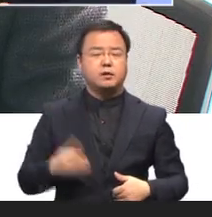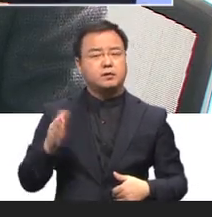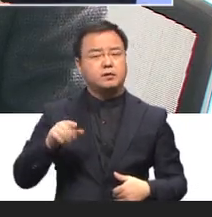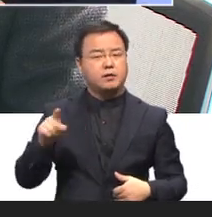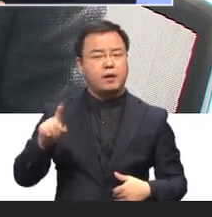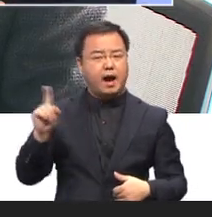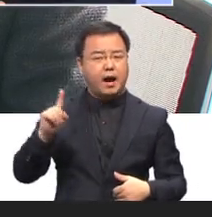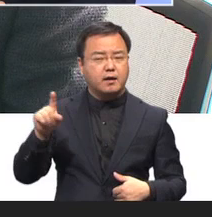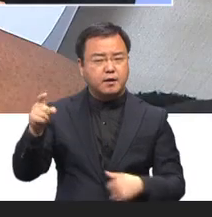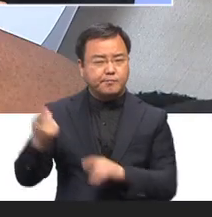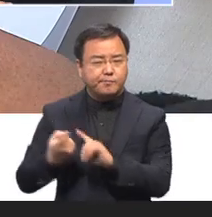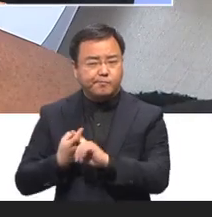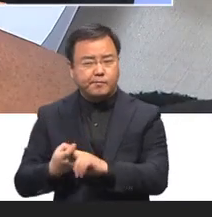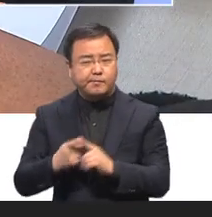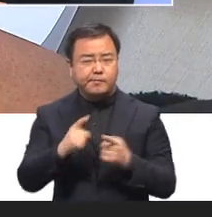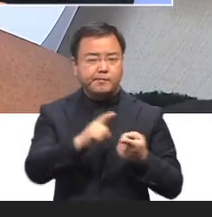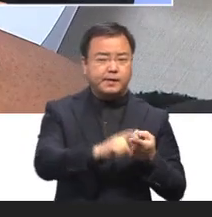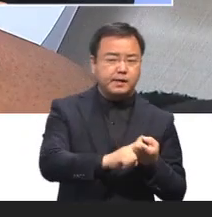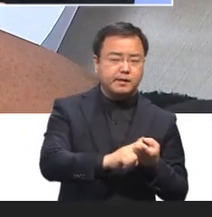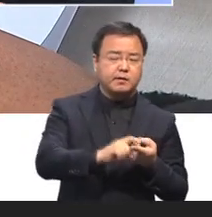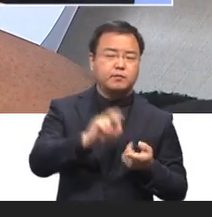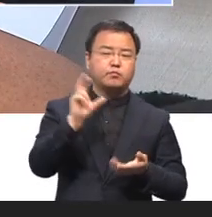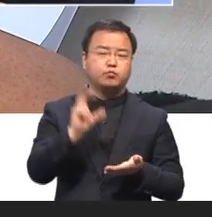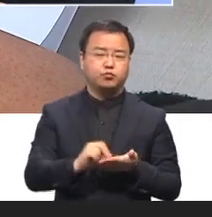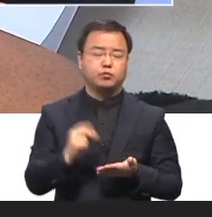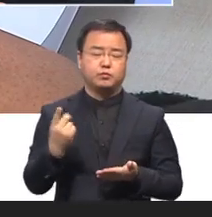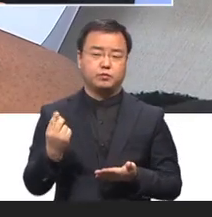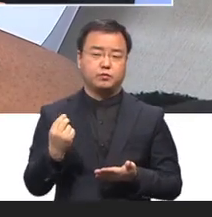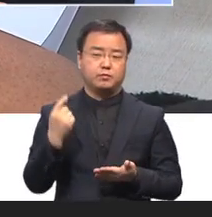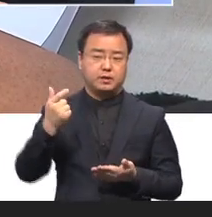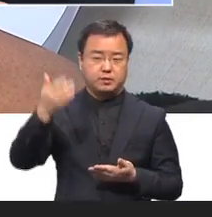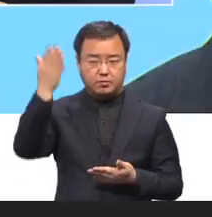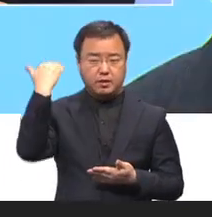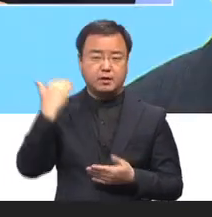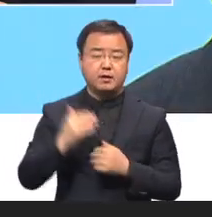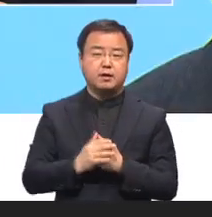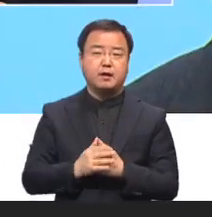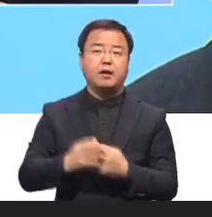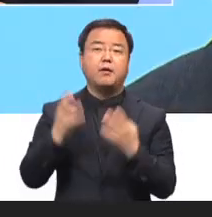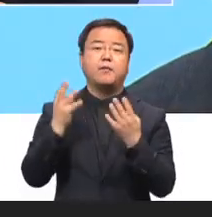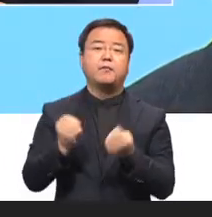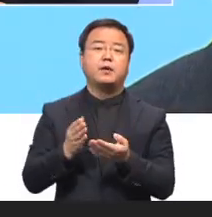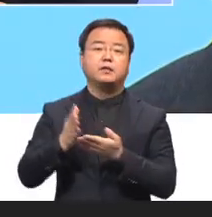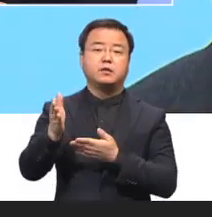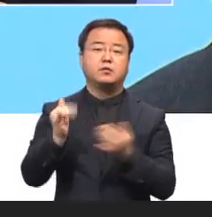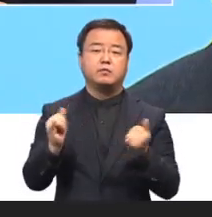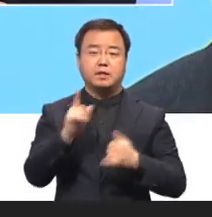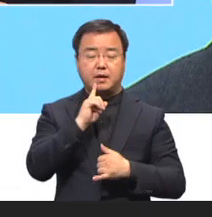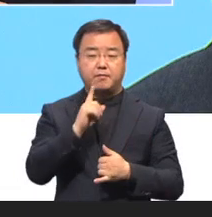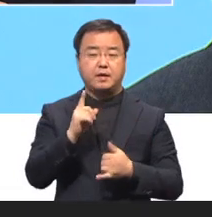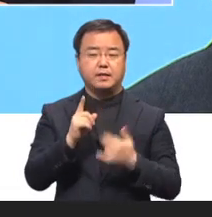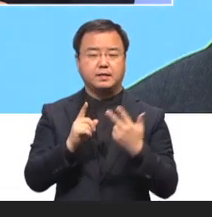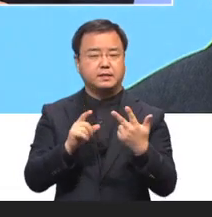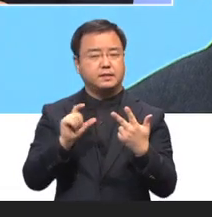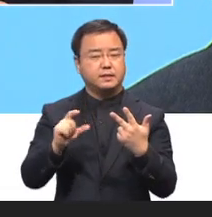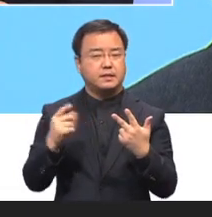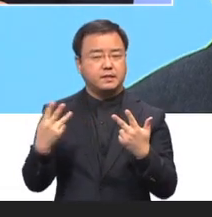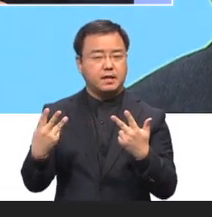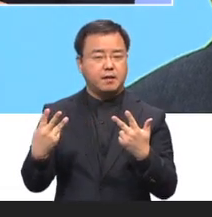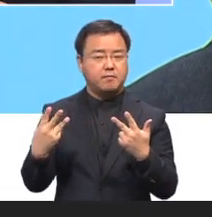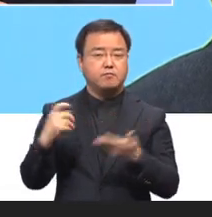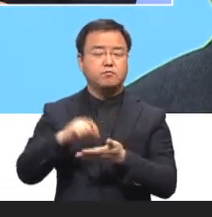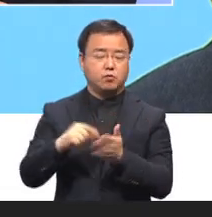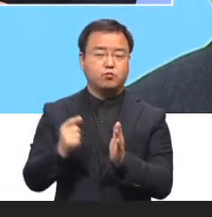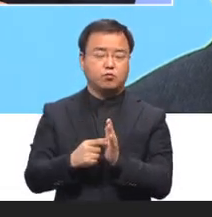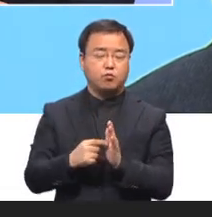것은 크게 문제가 될 것 같고요. 예. 과거 많은 전문가들은 일종의 황금률로 약 7대 3 정도가 적절하지 않느냐 이렇게